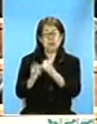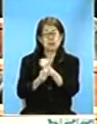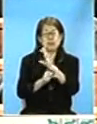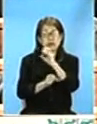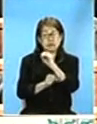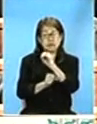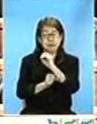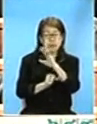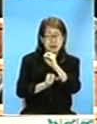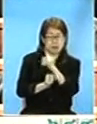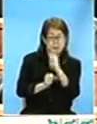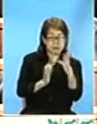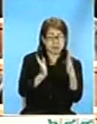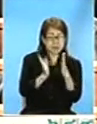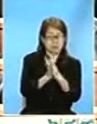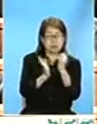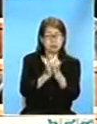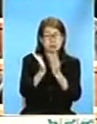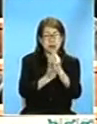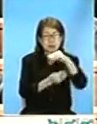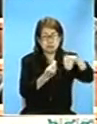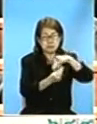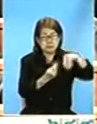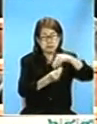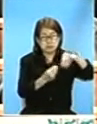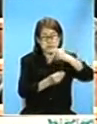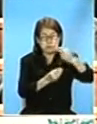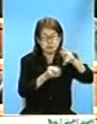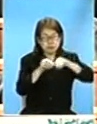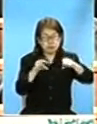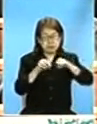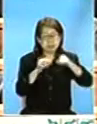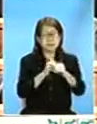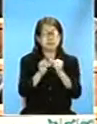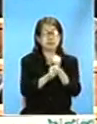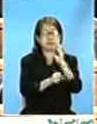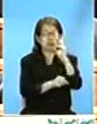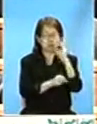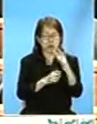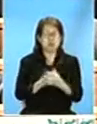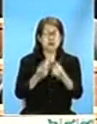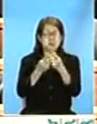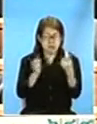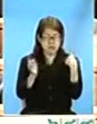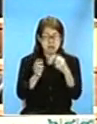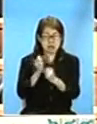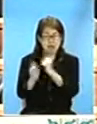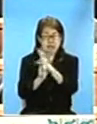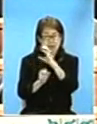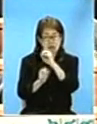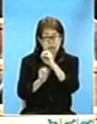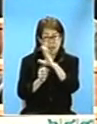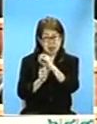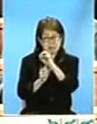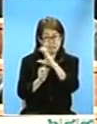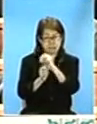วลาการใช้บทบัญญัติแห่งรัฐธรรมนูญฉบับนี้นั้นก็ได้เกิดปัญหาและอุปสรรค